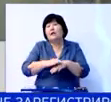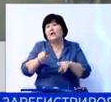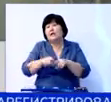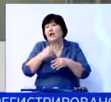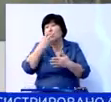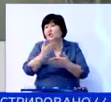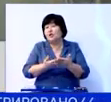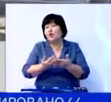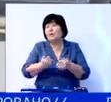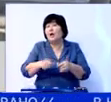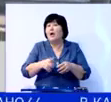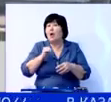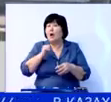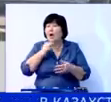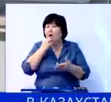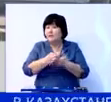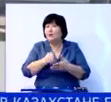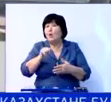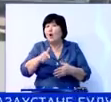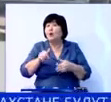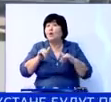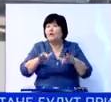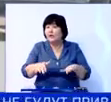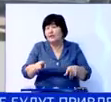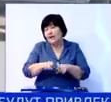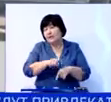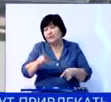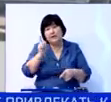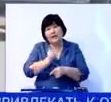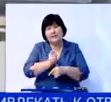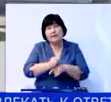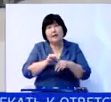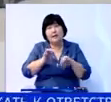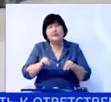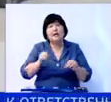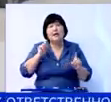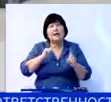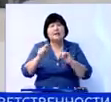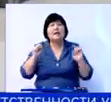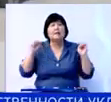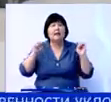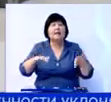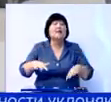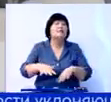несоблюдения ограничений – уголовная ответственность. В этом периоде также запрещено проведение собраний и митингов.